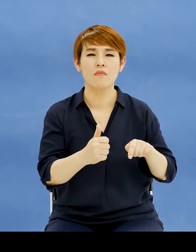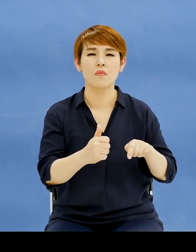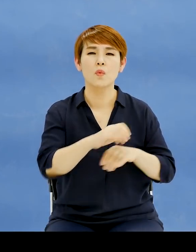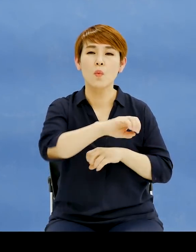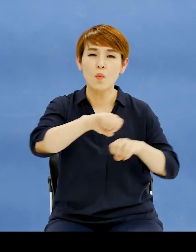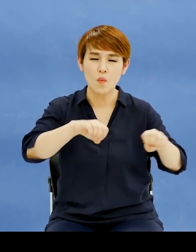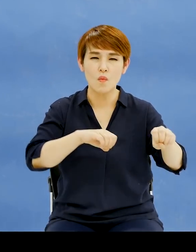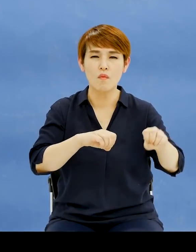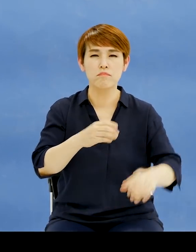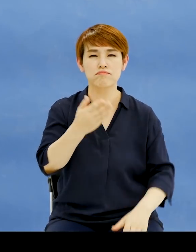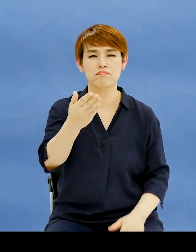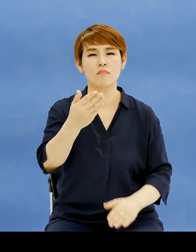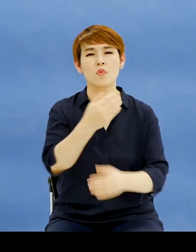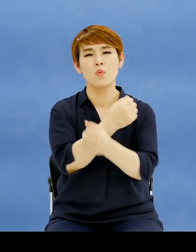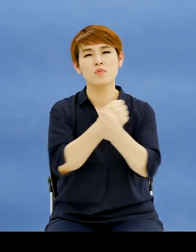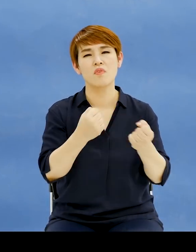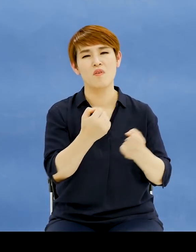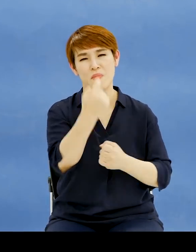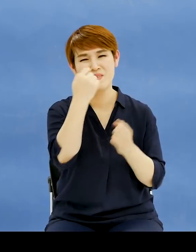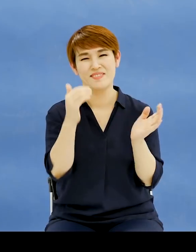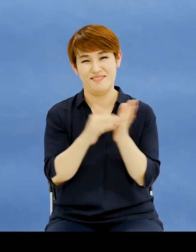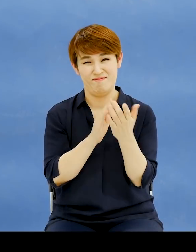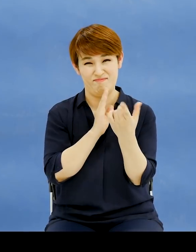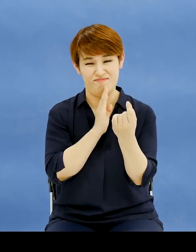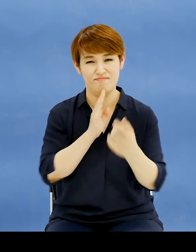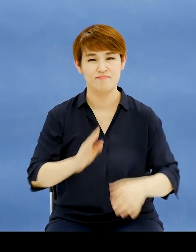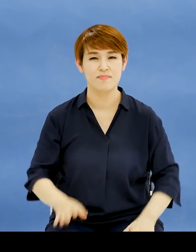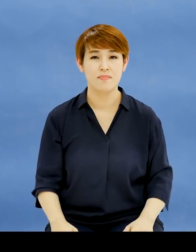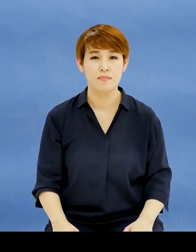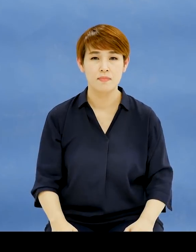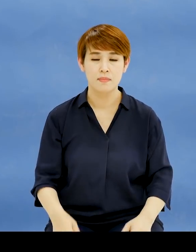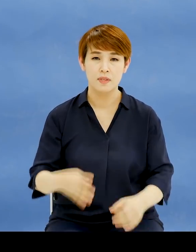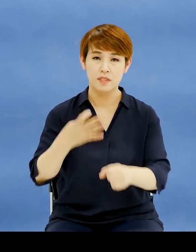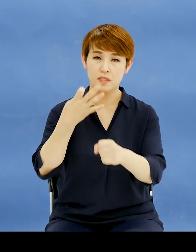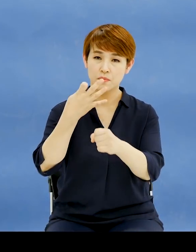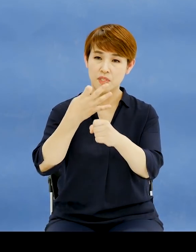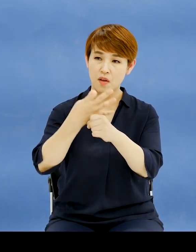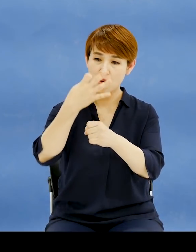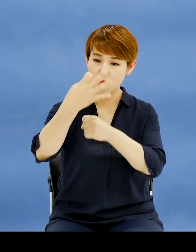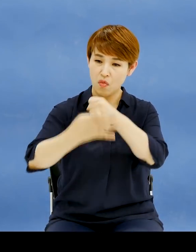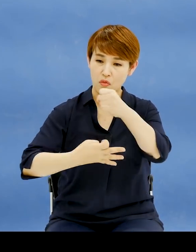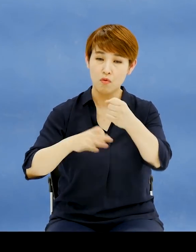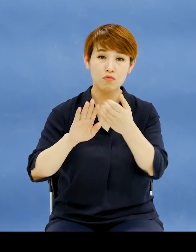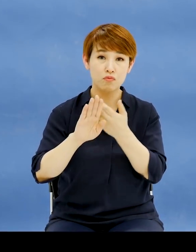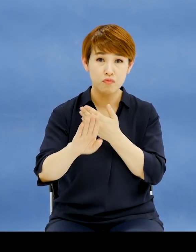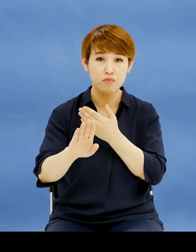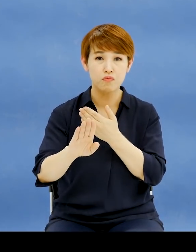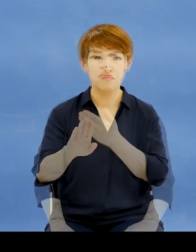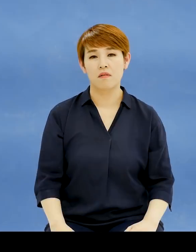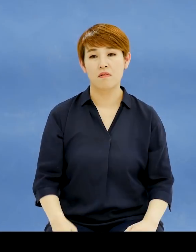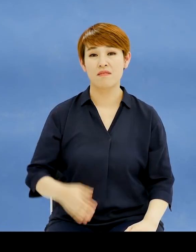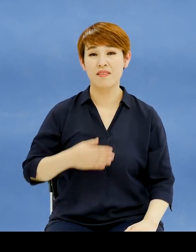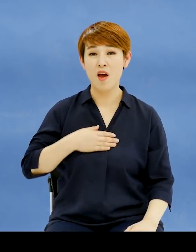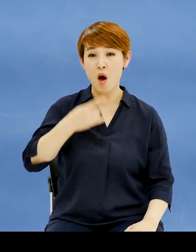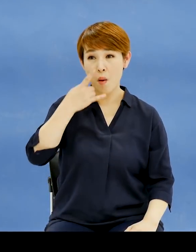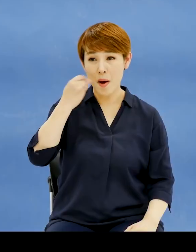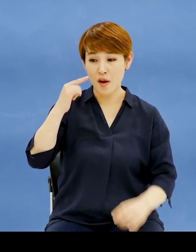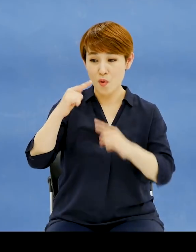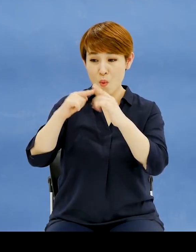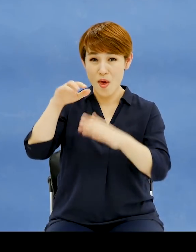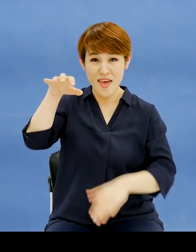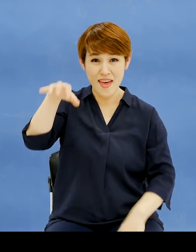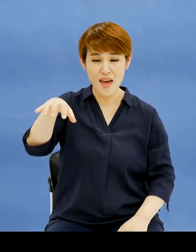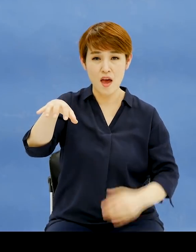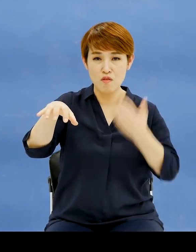용서라는 과목을 가르쳐준 귀한 선생님이네요. 그죠? 근데 결국에는 14년 정도 지나고 예. 저희 어머님